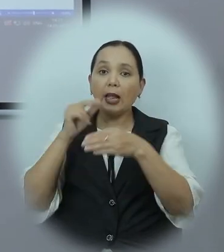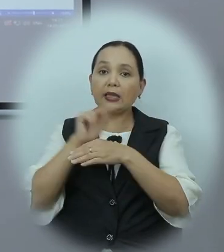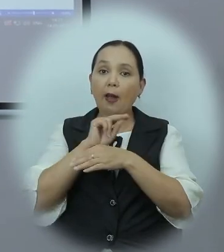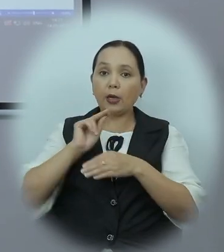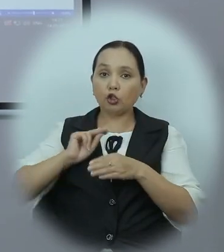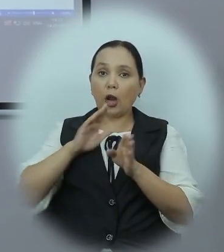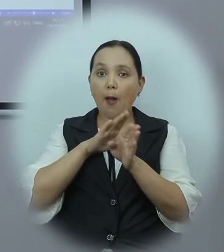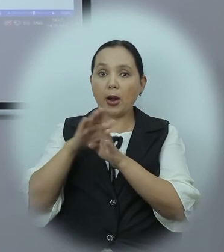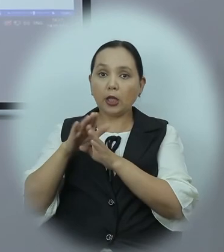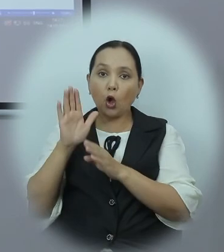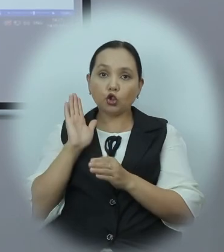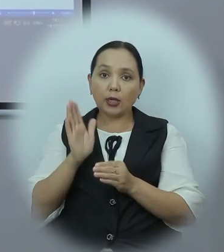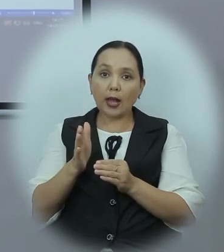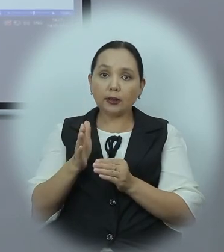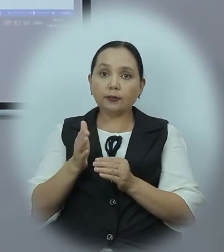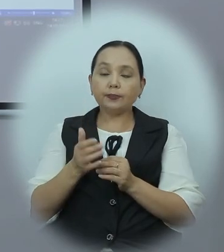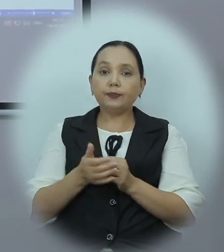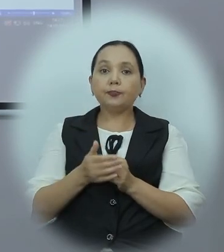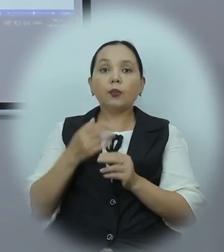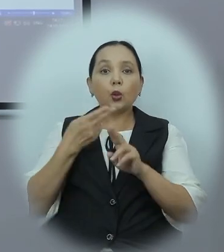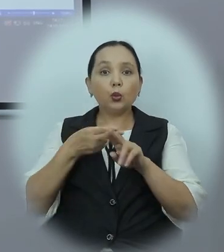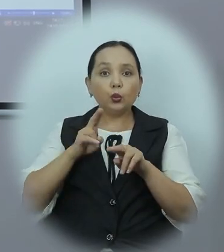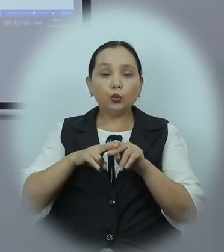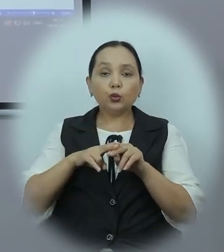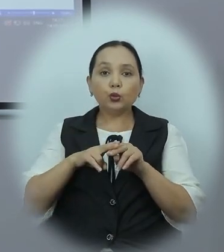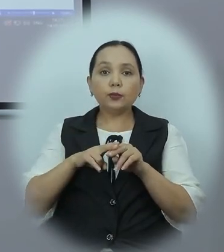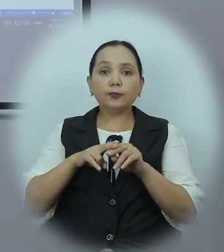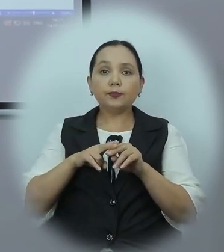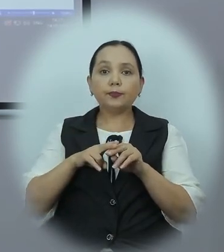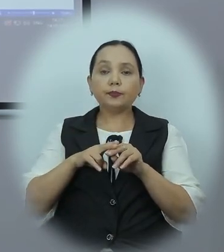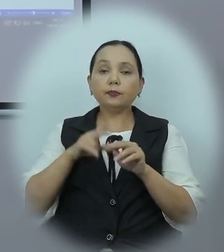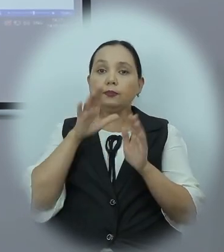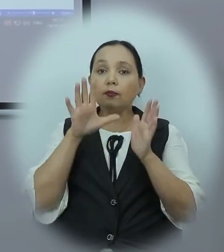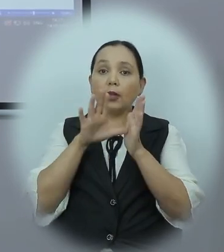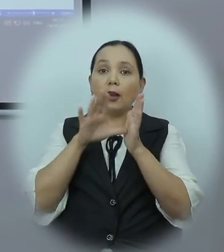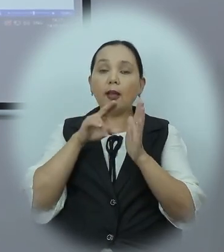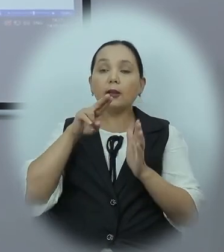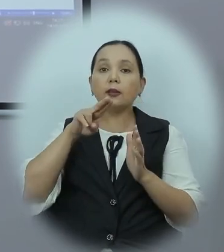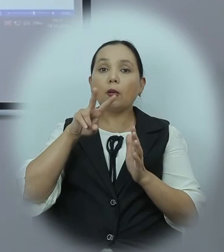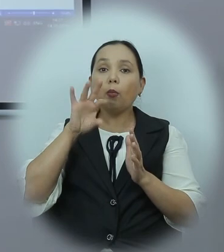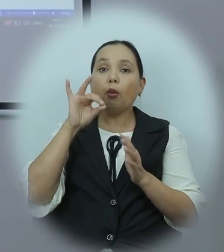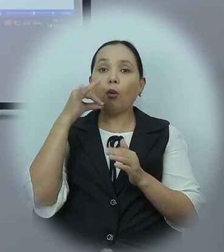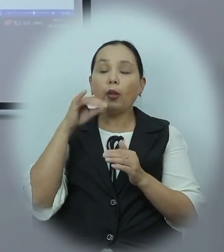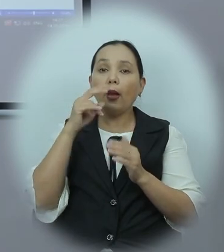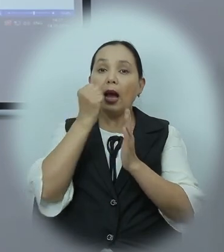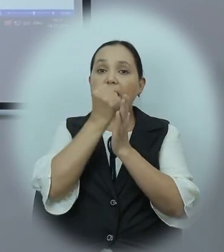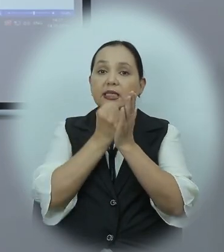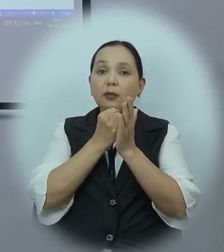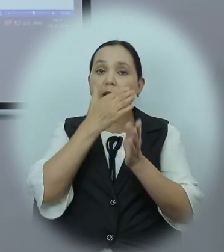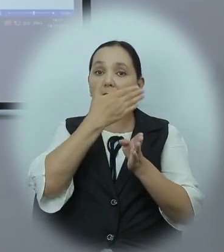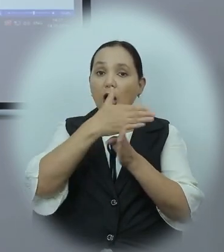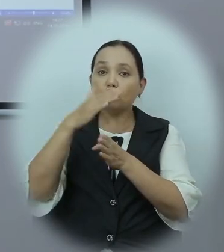ishlari amalga oshiriladi. Uning uchun elektr ployka birinchi navbatda qismlarga